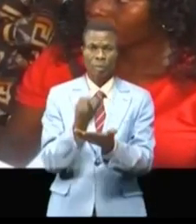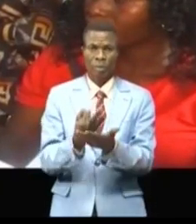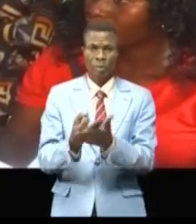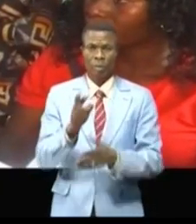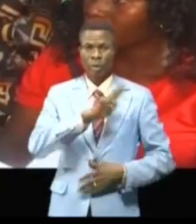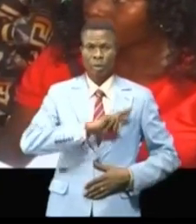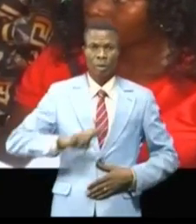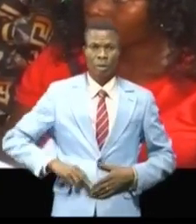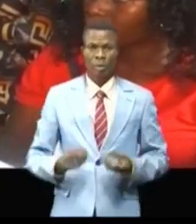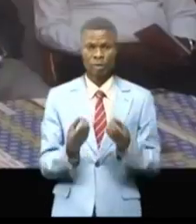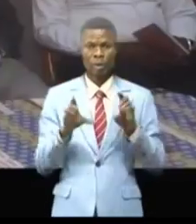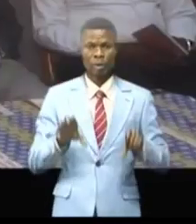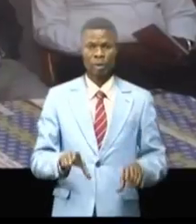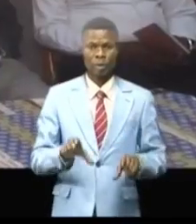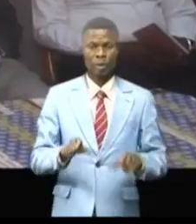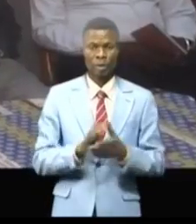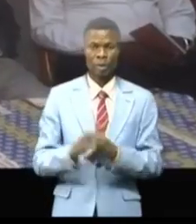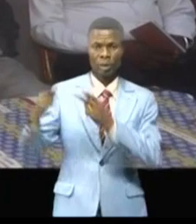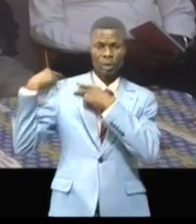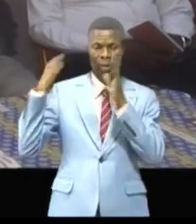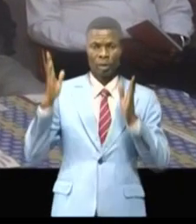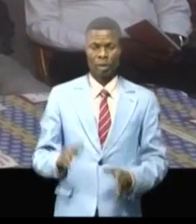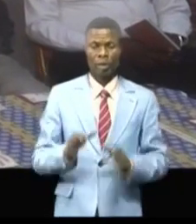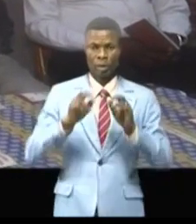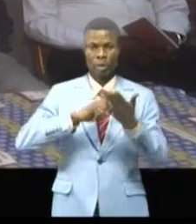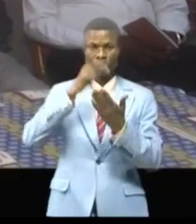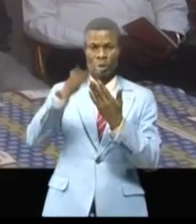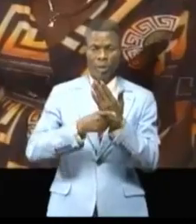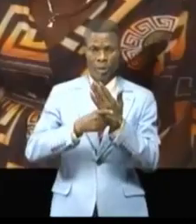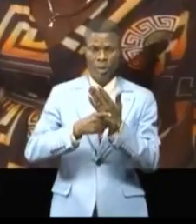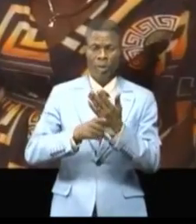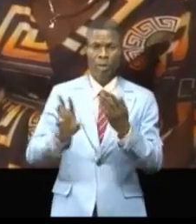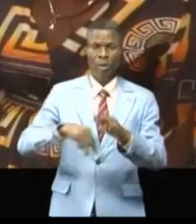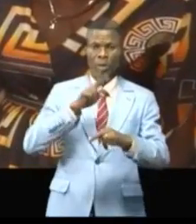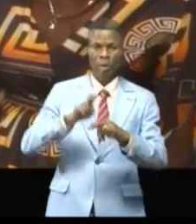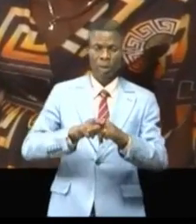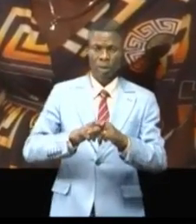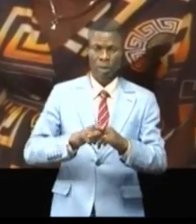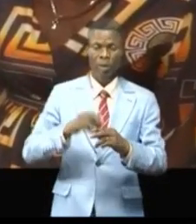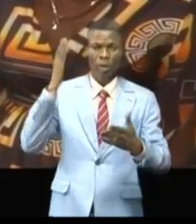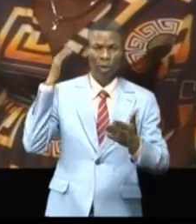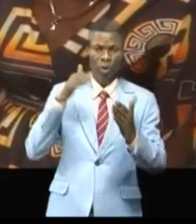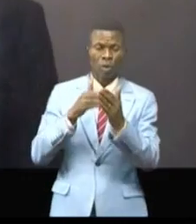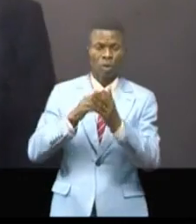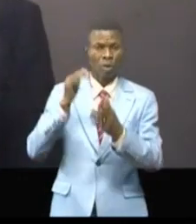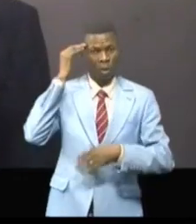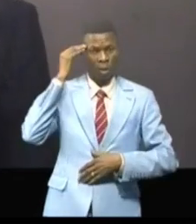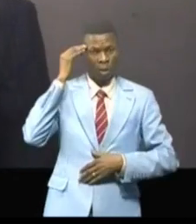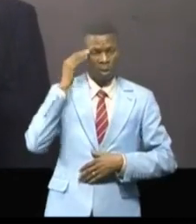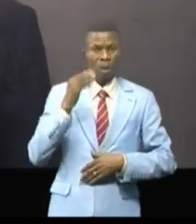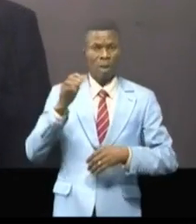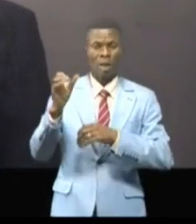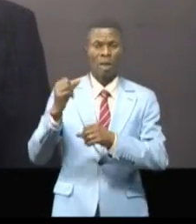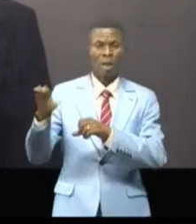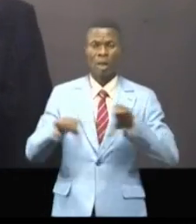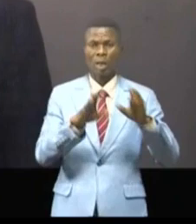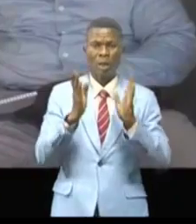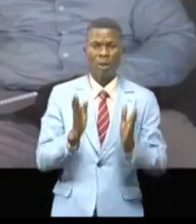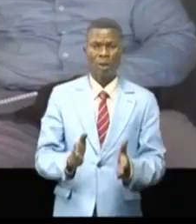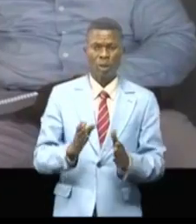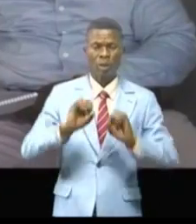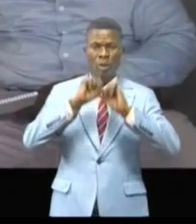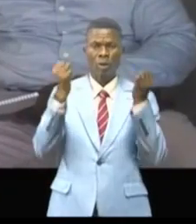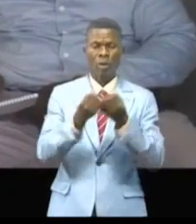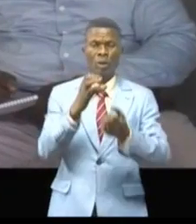République démocratique du Congo, des responsables des programmes nationaux de lutte contre le VIH-Sida, des animateurs des organisations de la société civile et